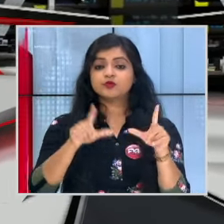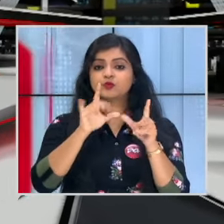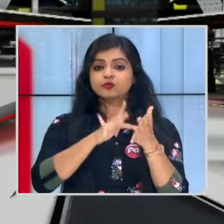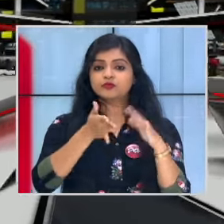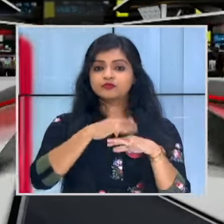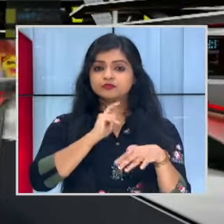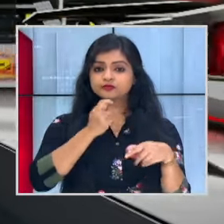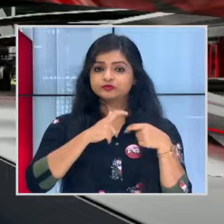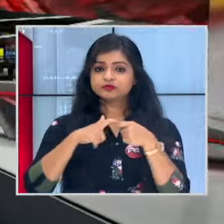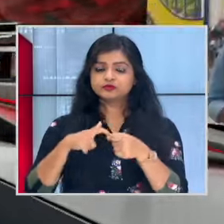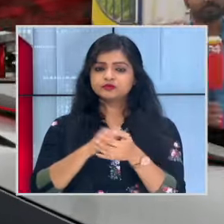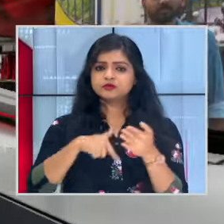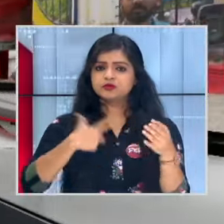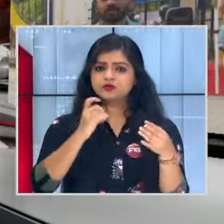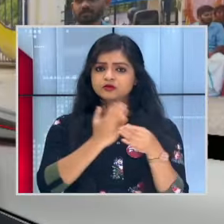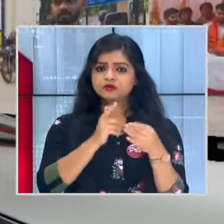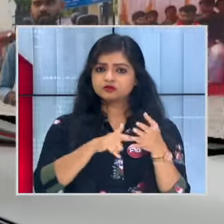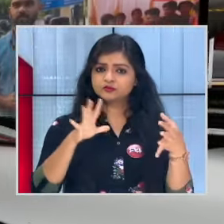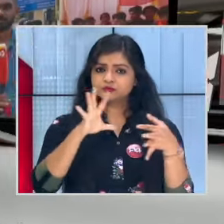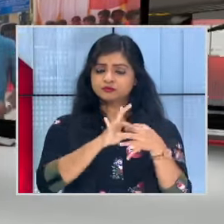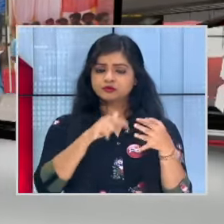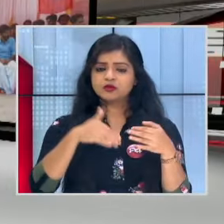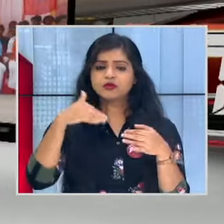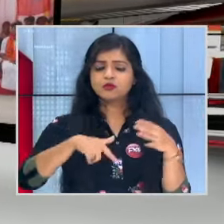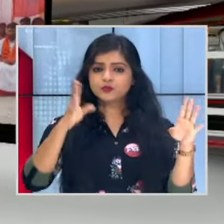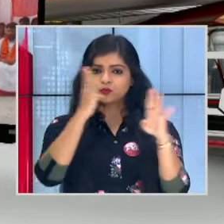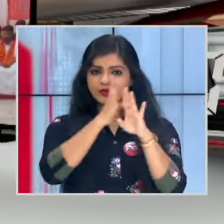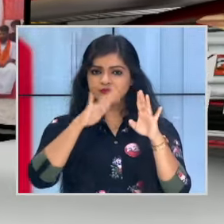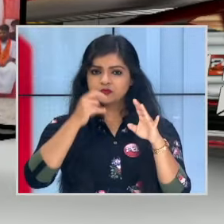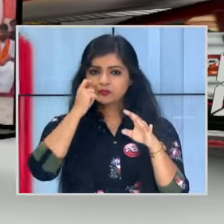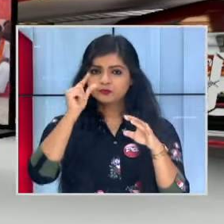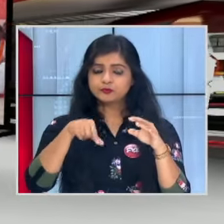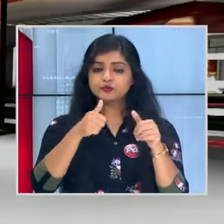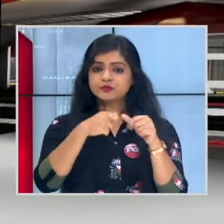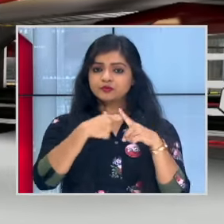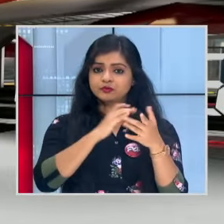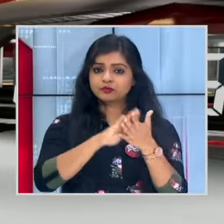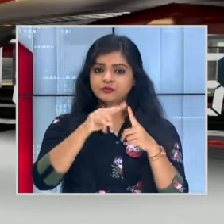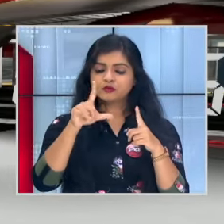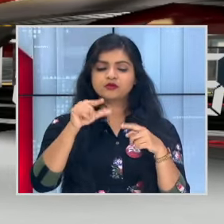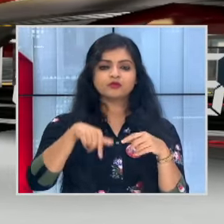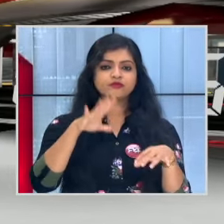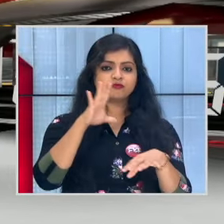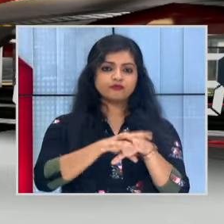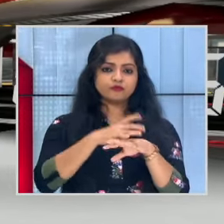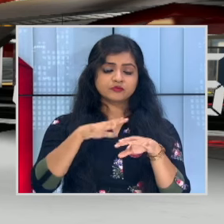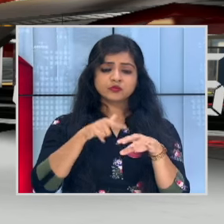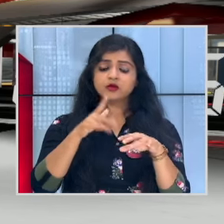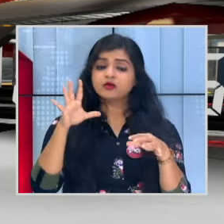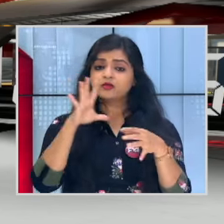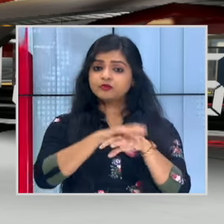ചേരുന്നുണ്ട്. അരുൺ, ഈ കേസുമായി ബന്ധപ്പെട്ട് നിലവിൽ ഒളിവിൽ കഴിഞ്ഞിരുന്ന ആൾ ഇപ്പോൾ പിടിയിലായിരിക്കുകയാണ്. ഇയാളിൽ നിന്ന്